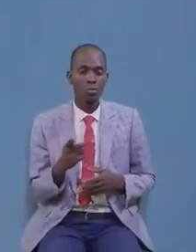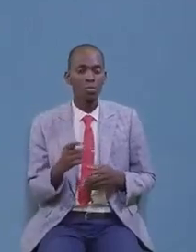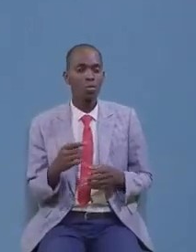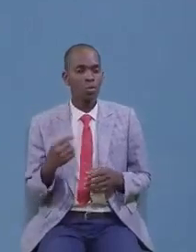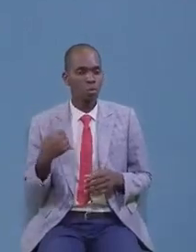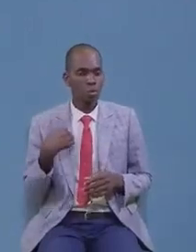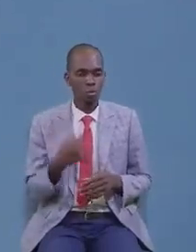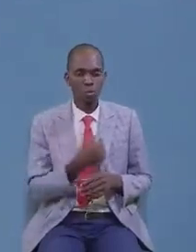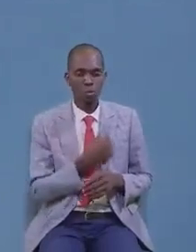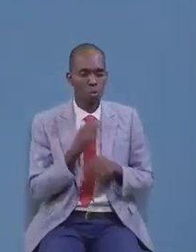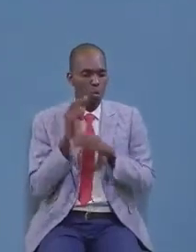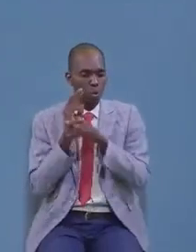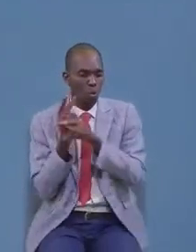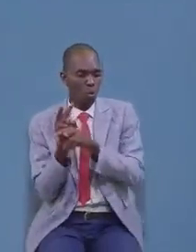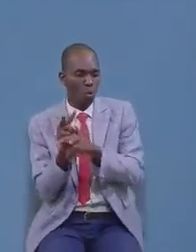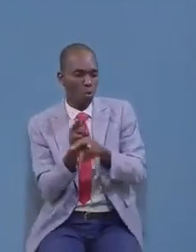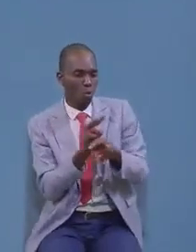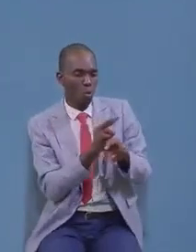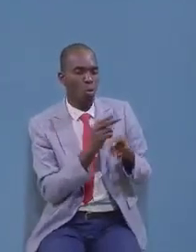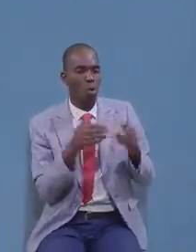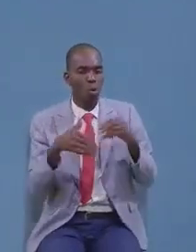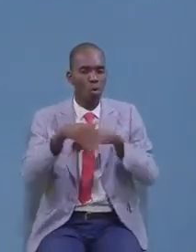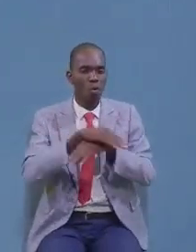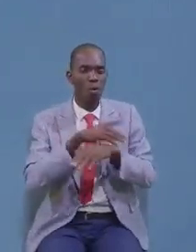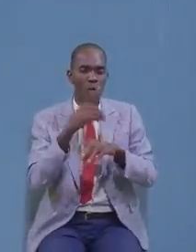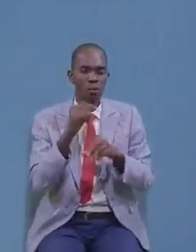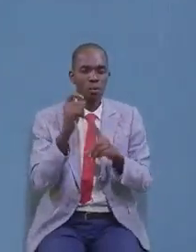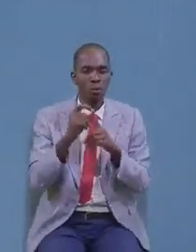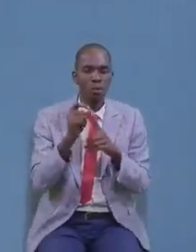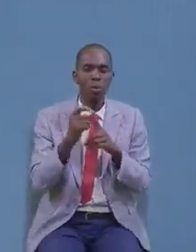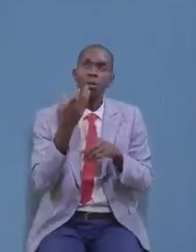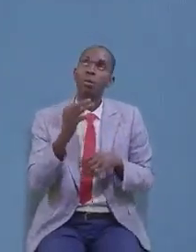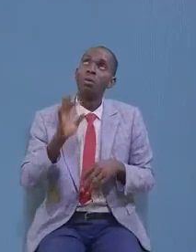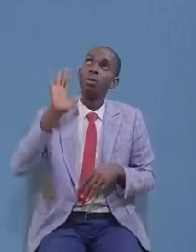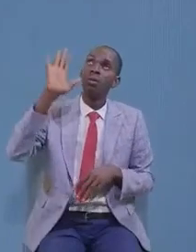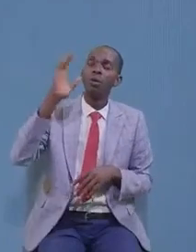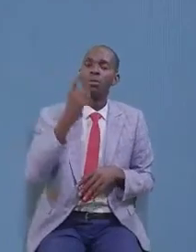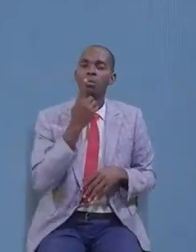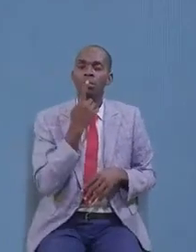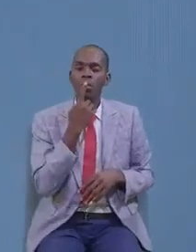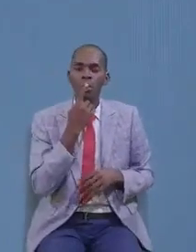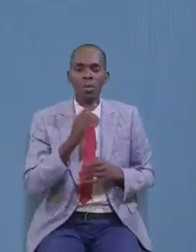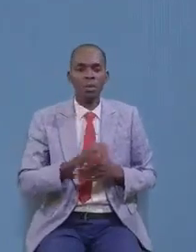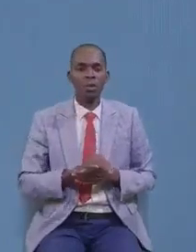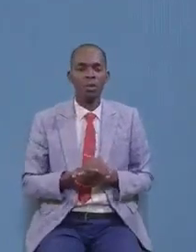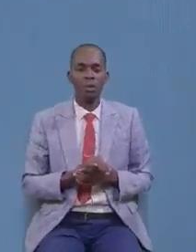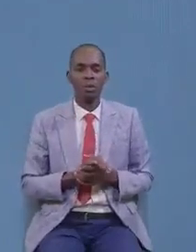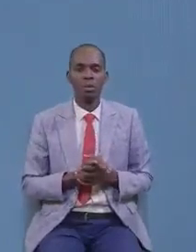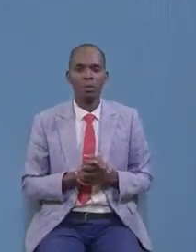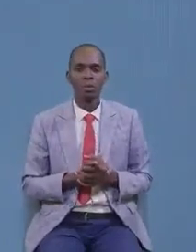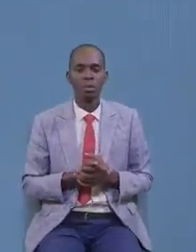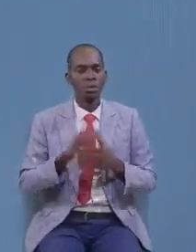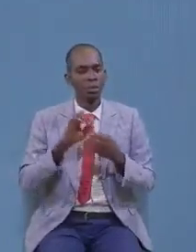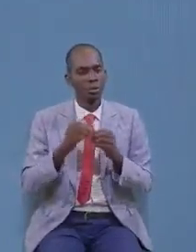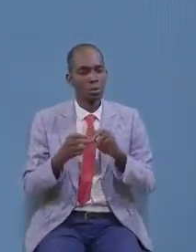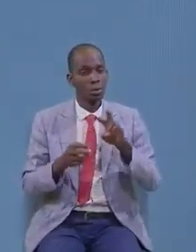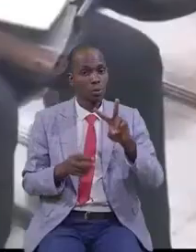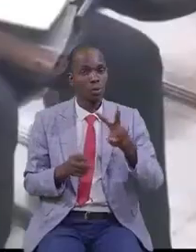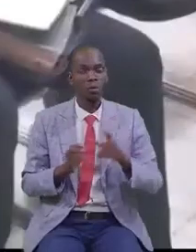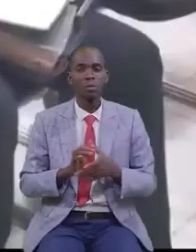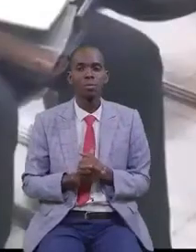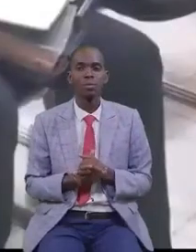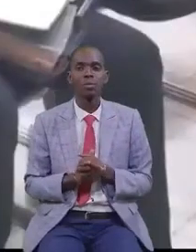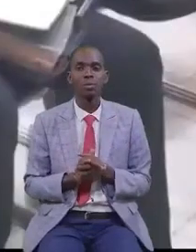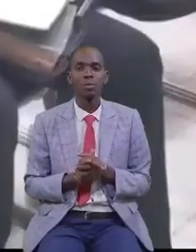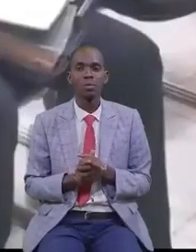watch over the words of his mouth. ఆయన నోటి మాటలను గమనించుకోనండి. Number two, రెండవది,